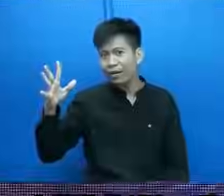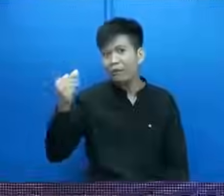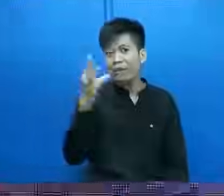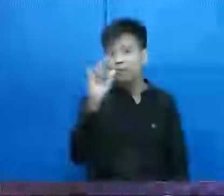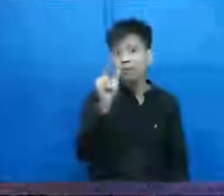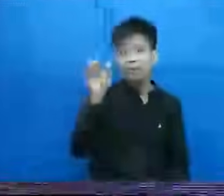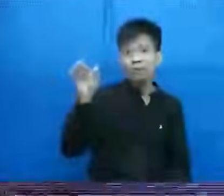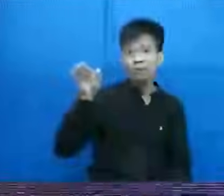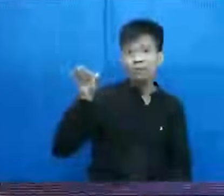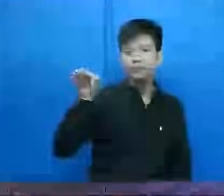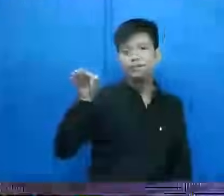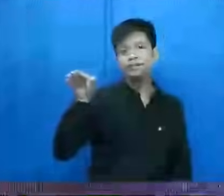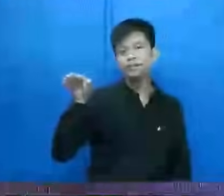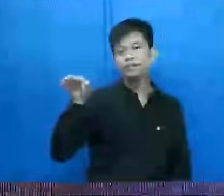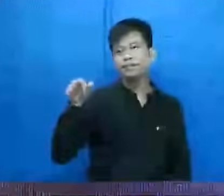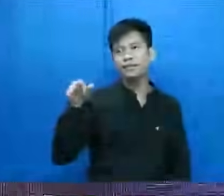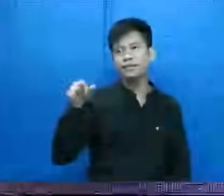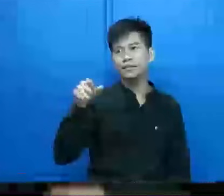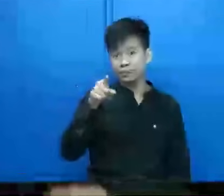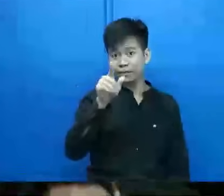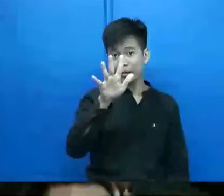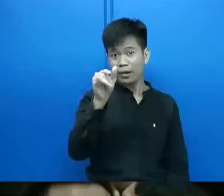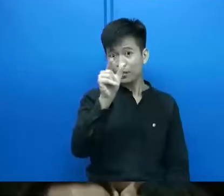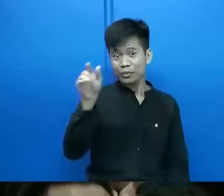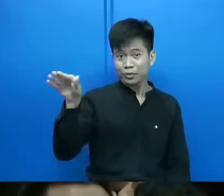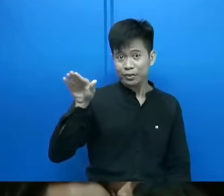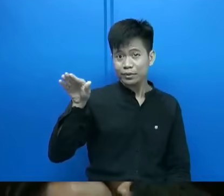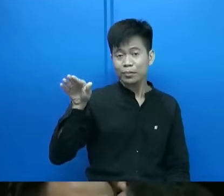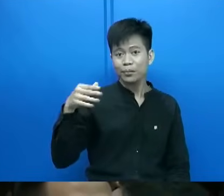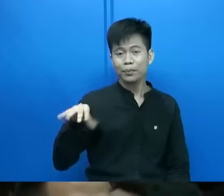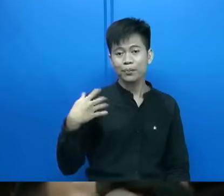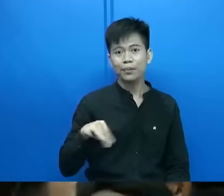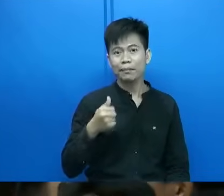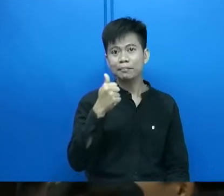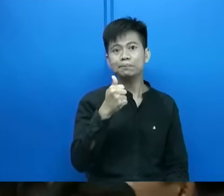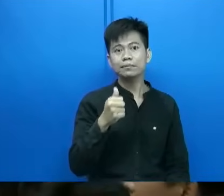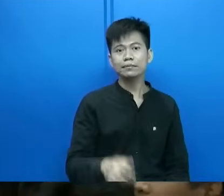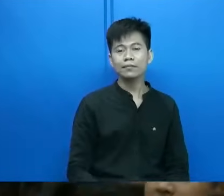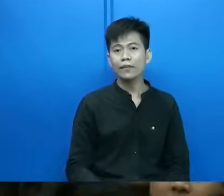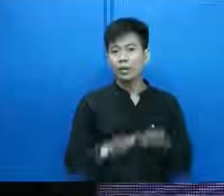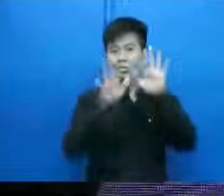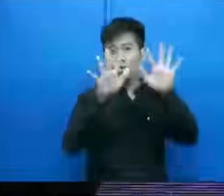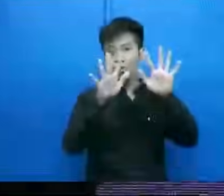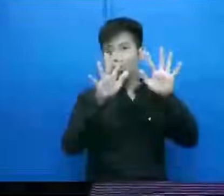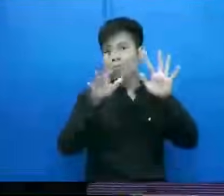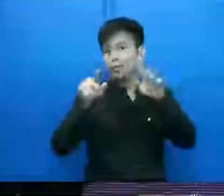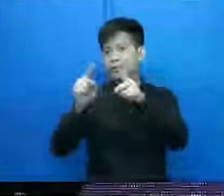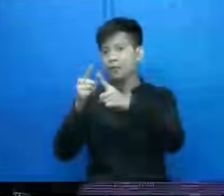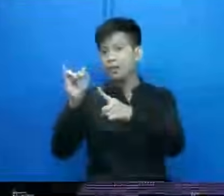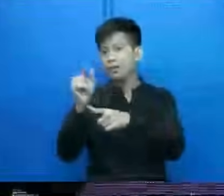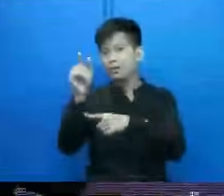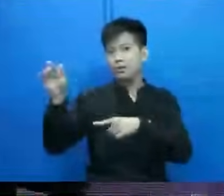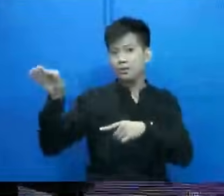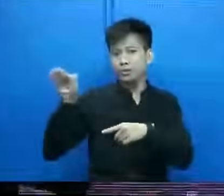juz? 5 juz. Antum 5 juz. 5 juz. Baik. Yang 10 dengan 11 juz.